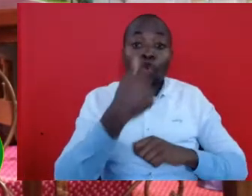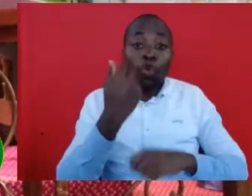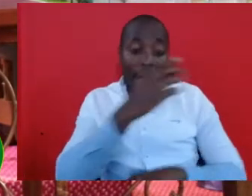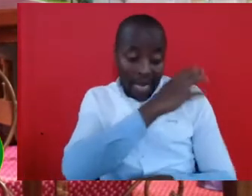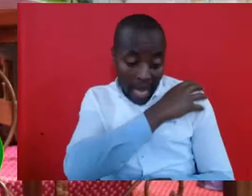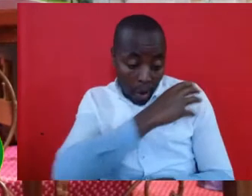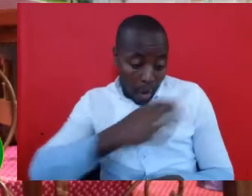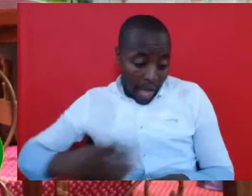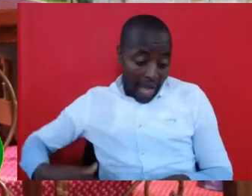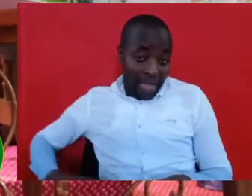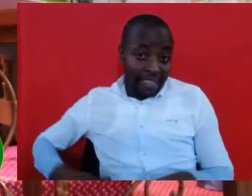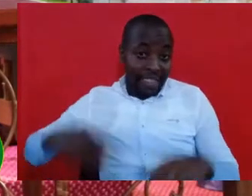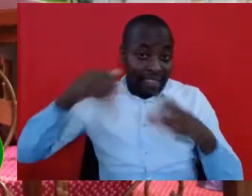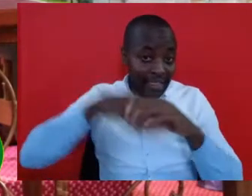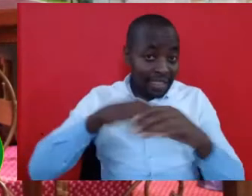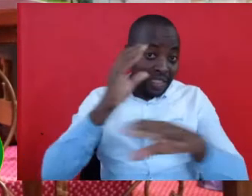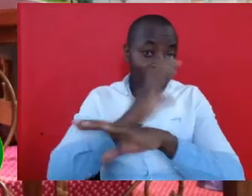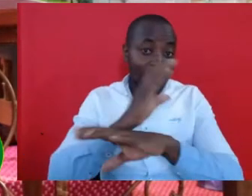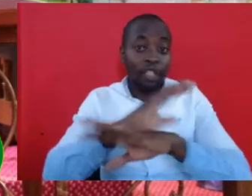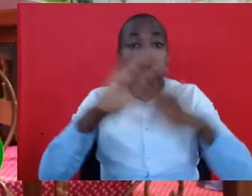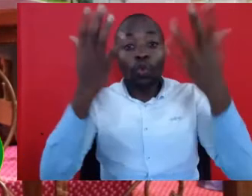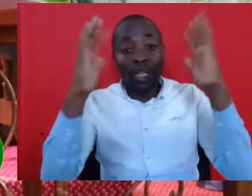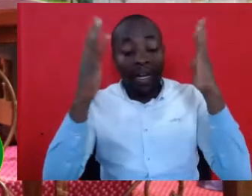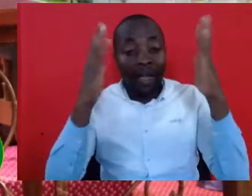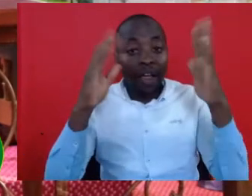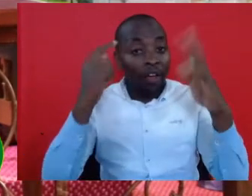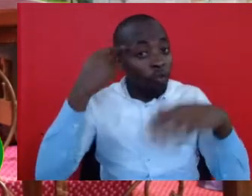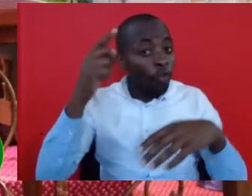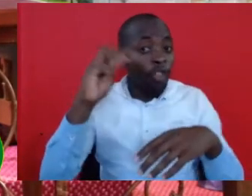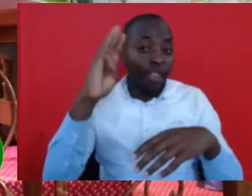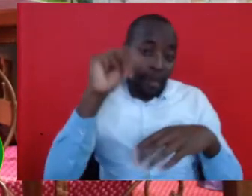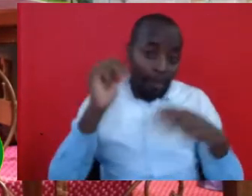kutualika hapa kanisani, tuwapigie makofi.